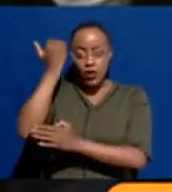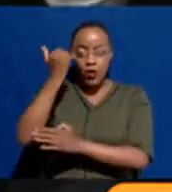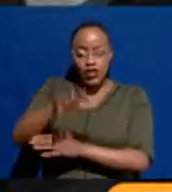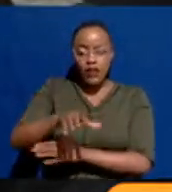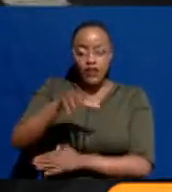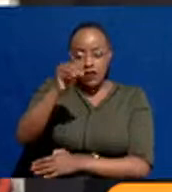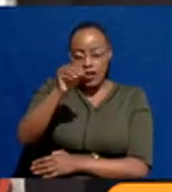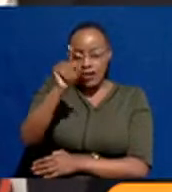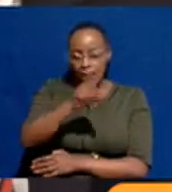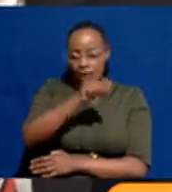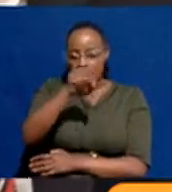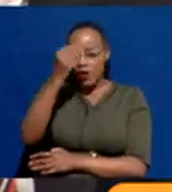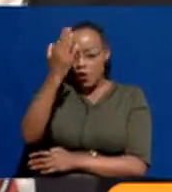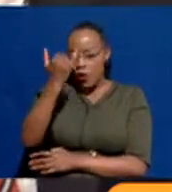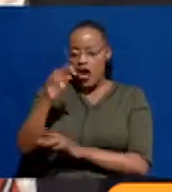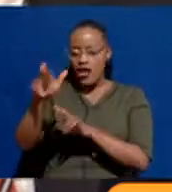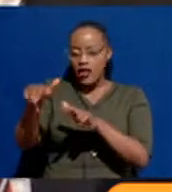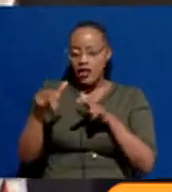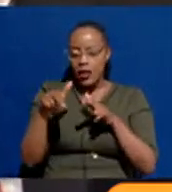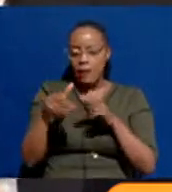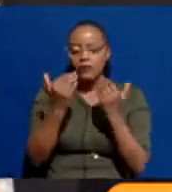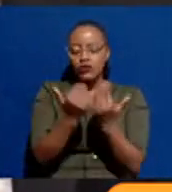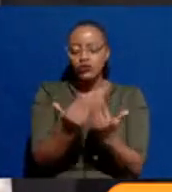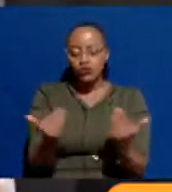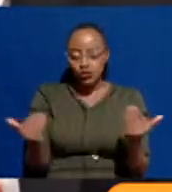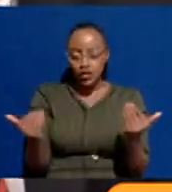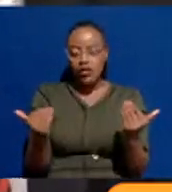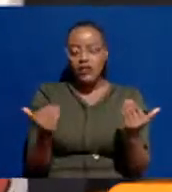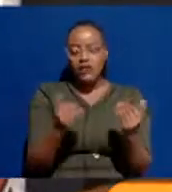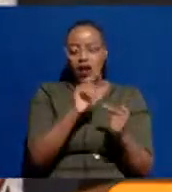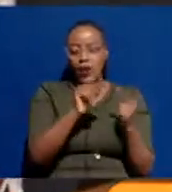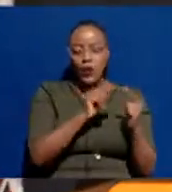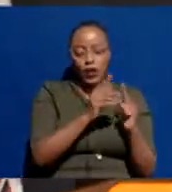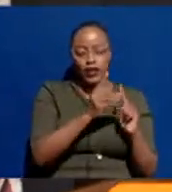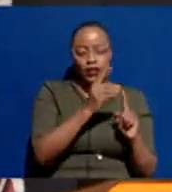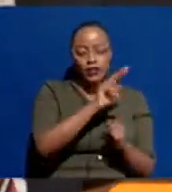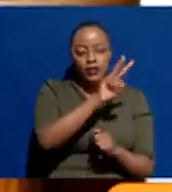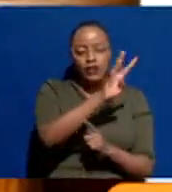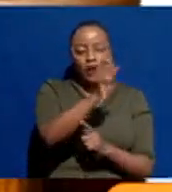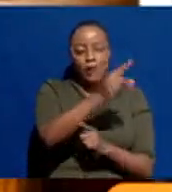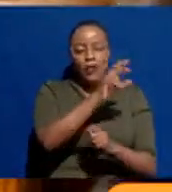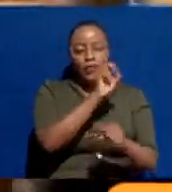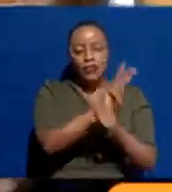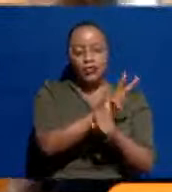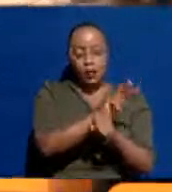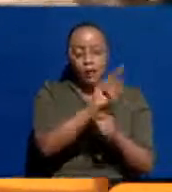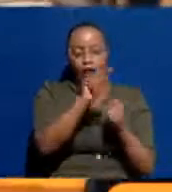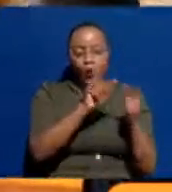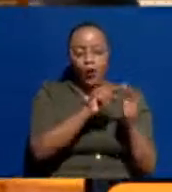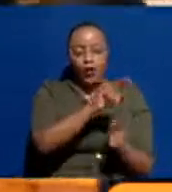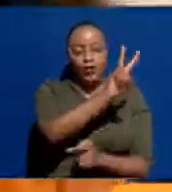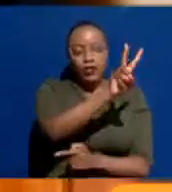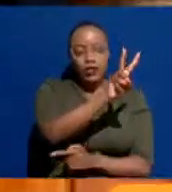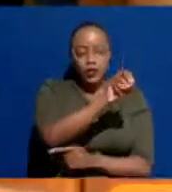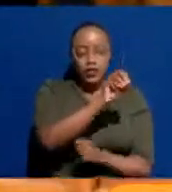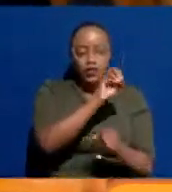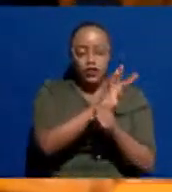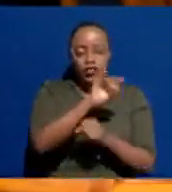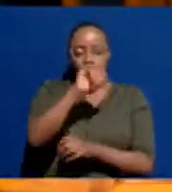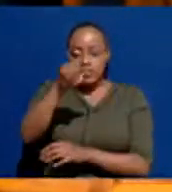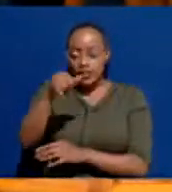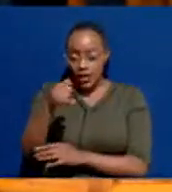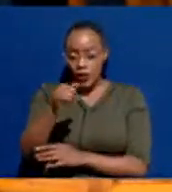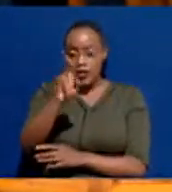na hatia ya kuwadhulumu kingono watoto wadogo kati ya tarehe 24 mwezi Disemba mwaka 2014 na Januari